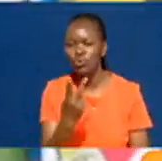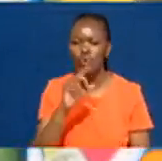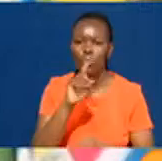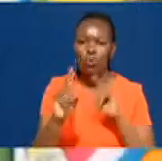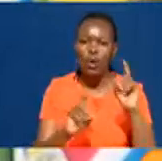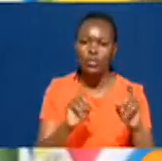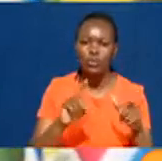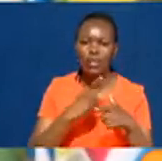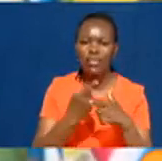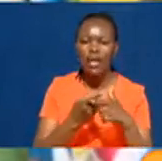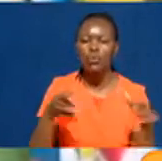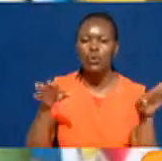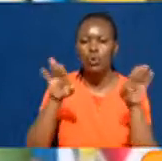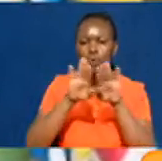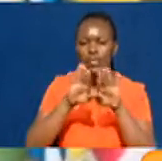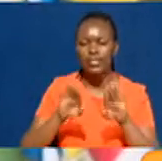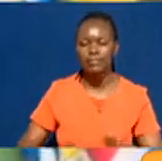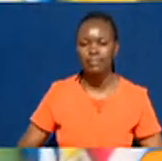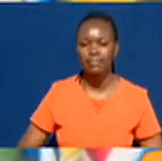conference.